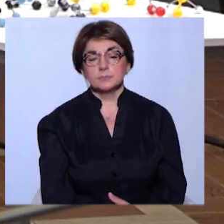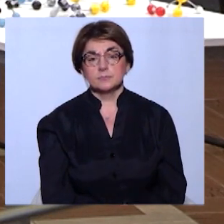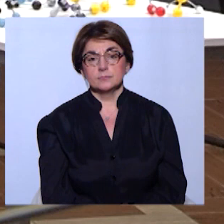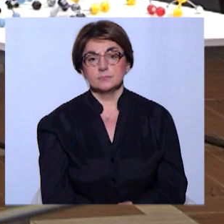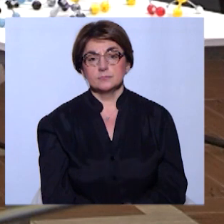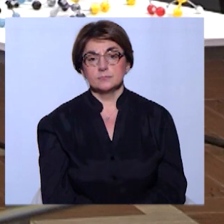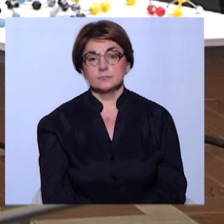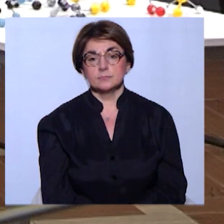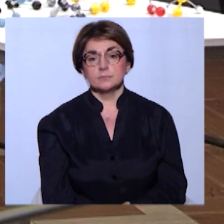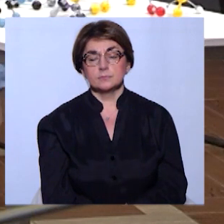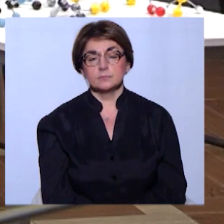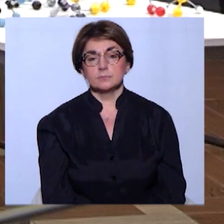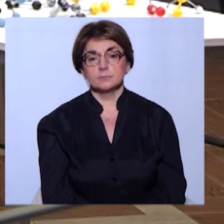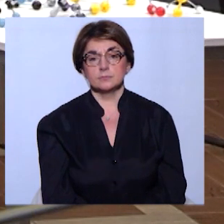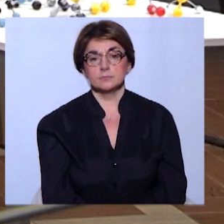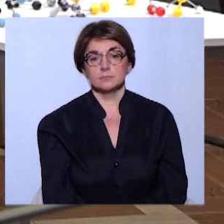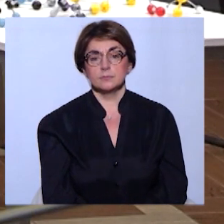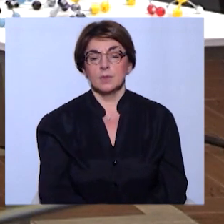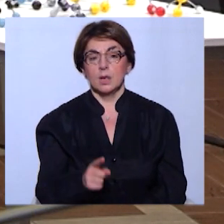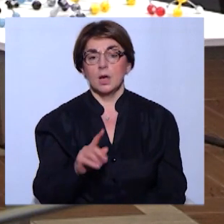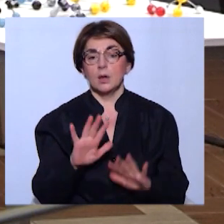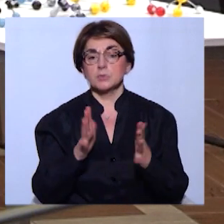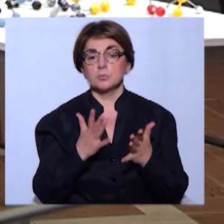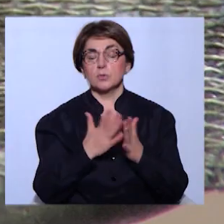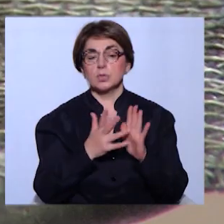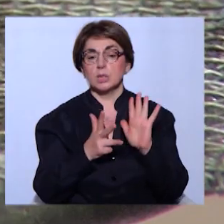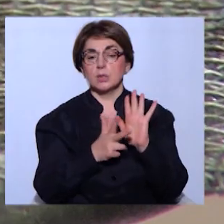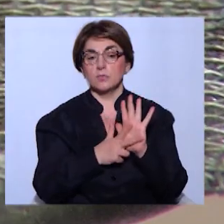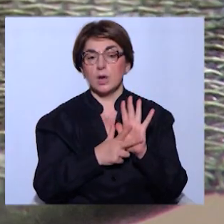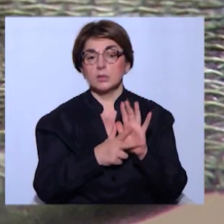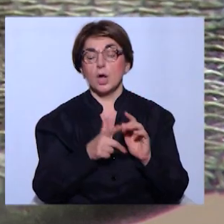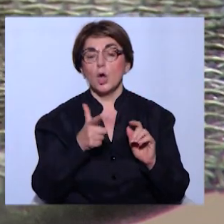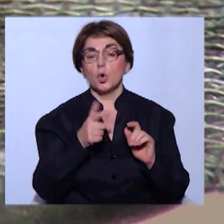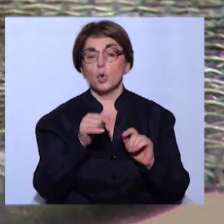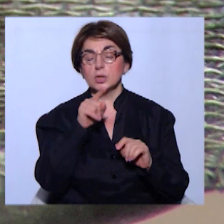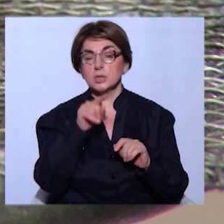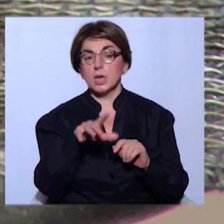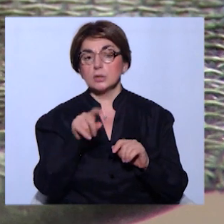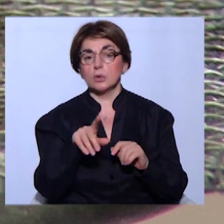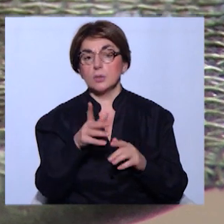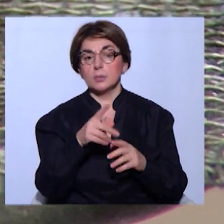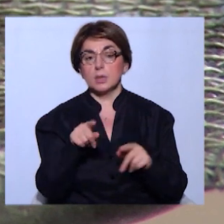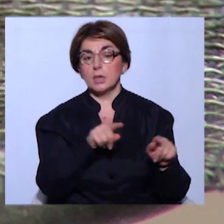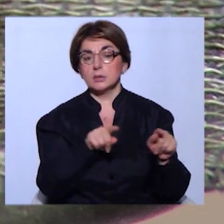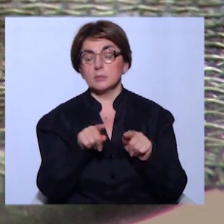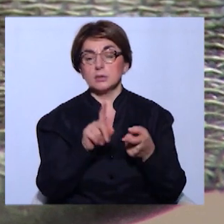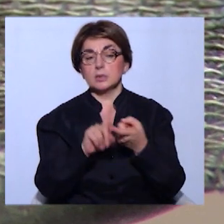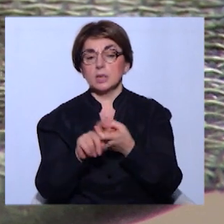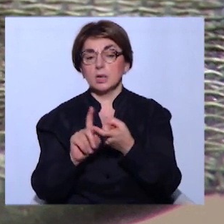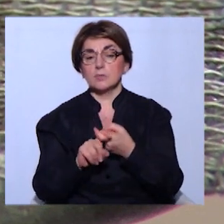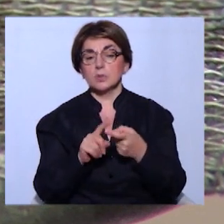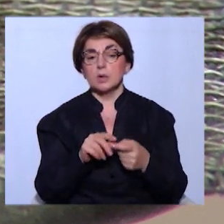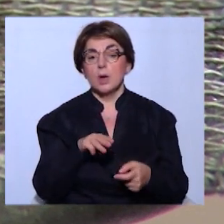ნაერთს წარმოადგენს. აი თქვენ უკვე ხედავთ, რომ ეს ნელ-ნელა ლღვება. თავიდან გოგირდის ნალღობი არის